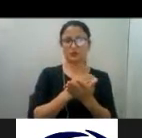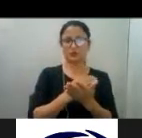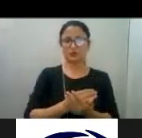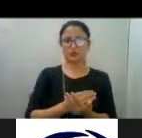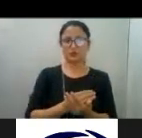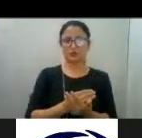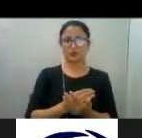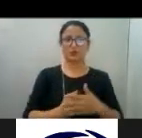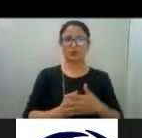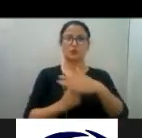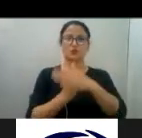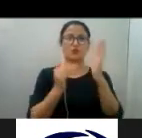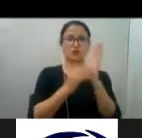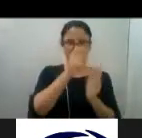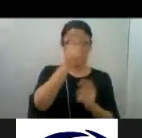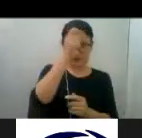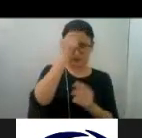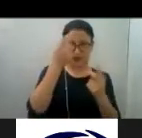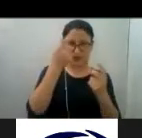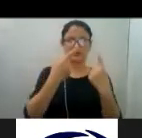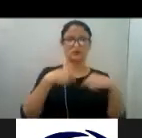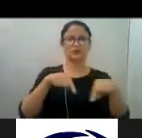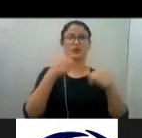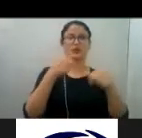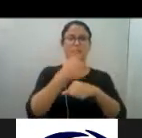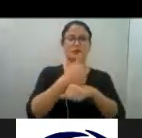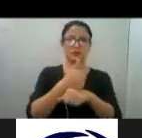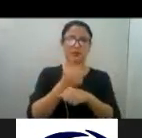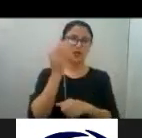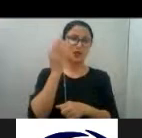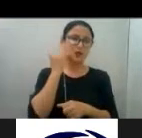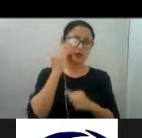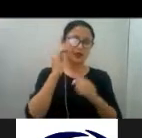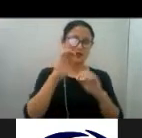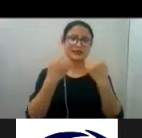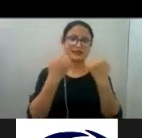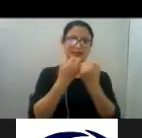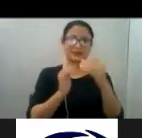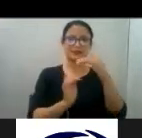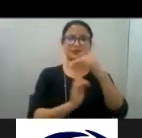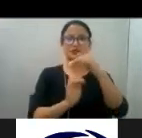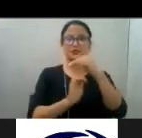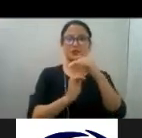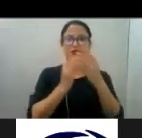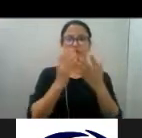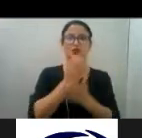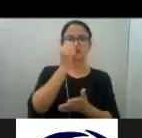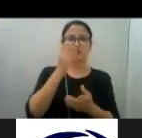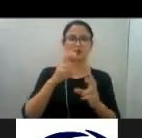चिफ गेस्ट माननीय सभापतिज्यू, महिला तथा सामाजिक समिति सङ्घीय